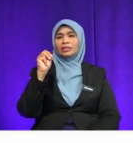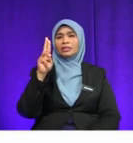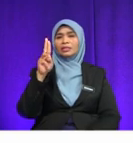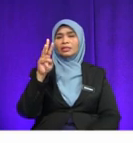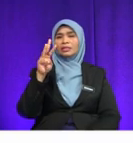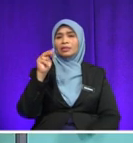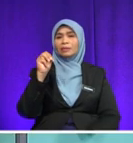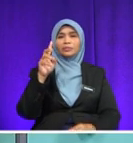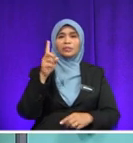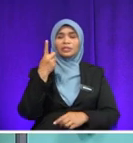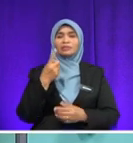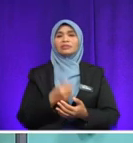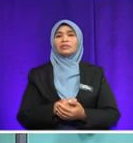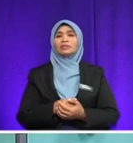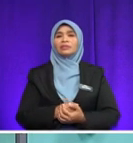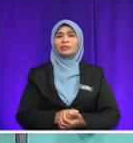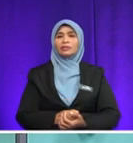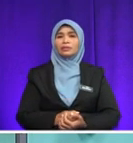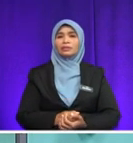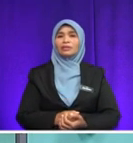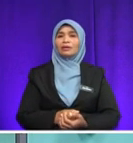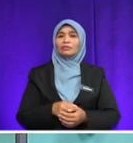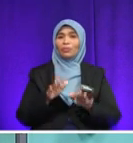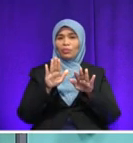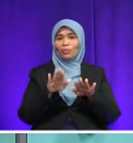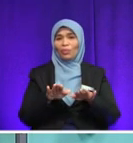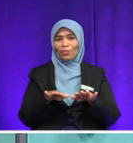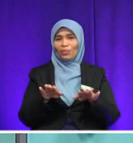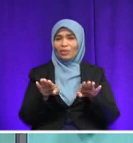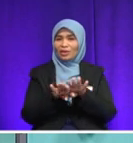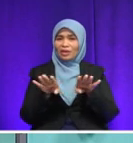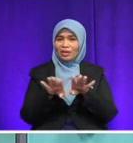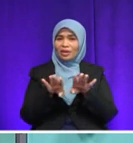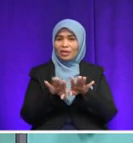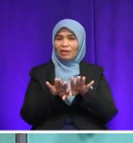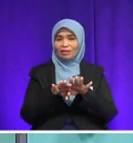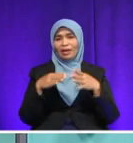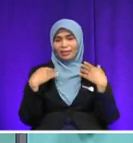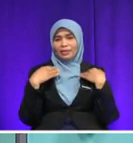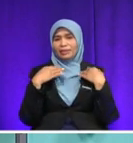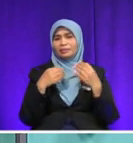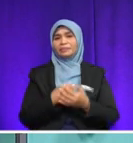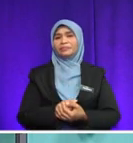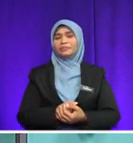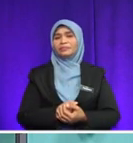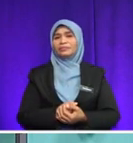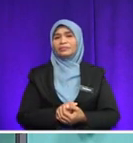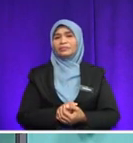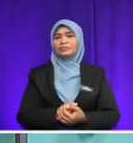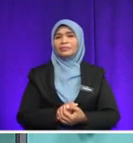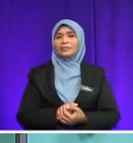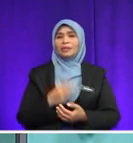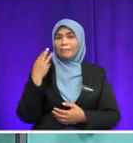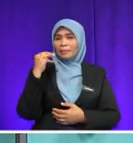kan tepuk gitu kan kita ke cerita dalam Mbah Kyai Laila untuk tentang tayamu itu